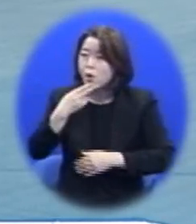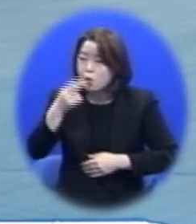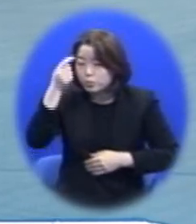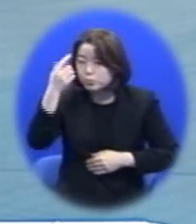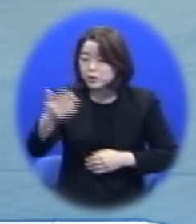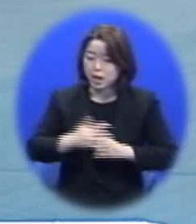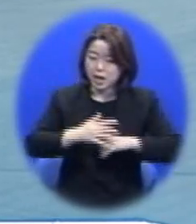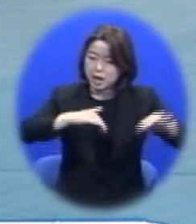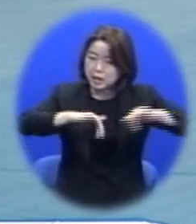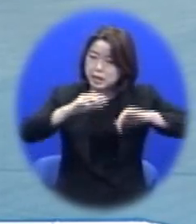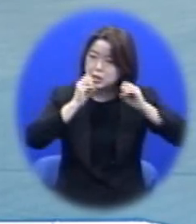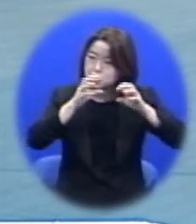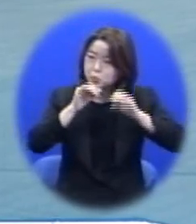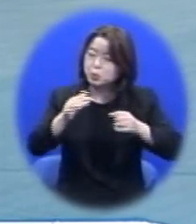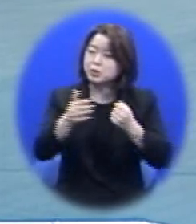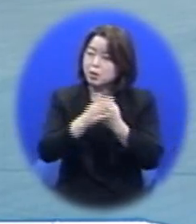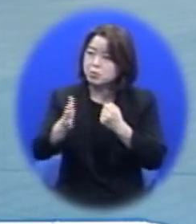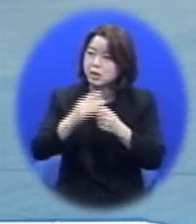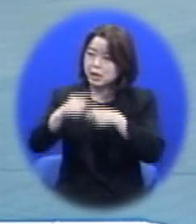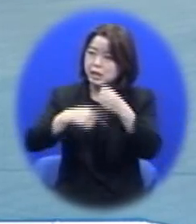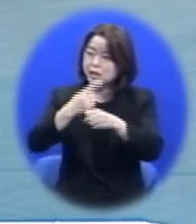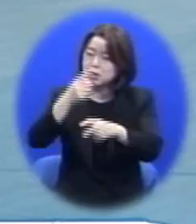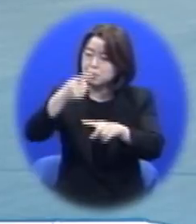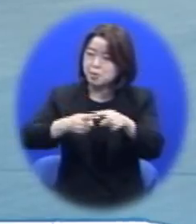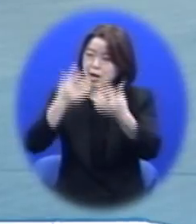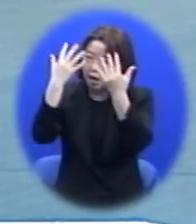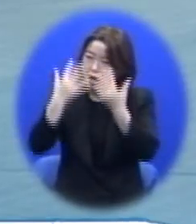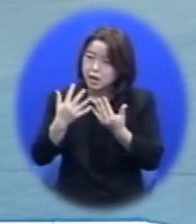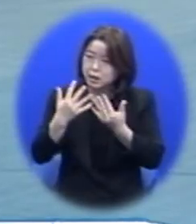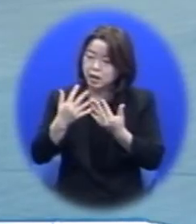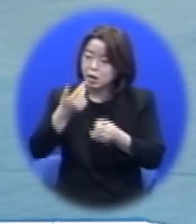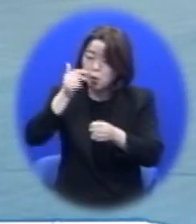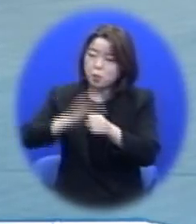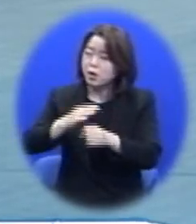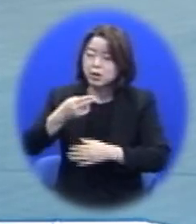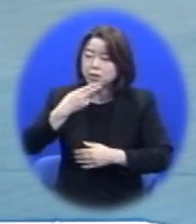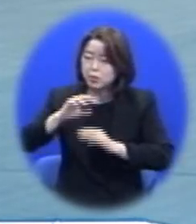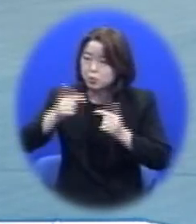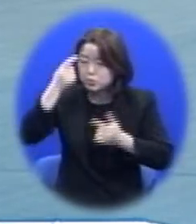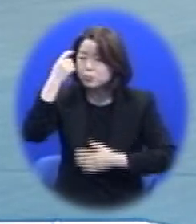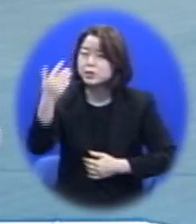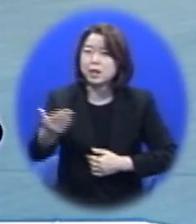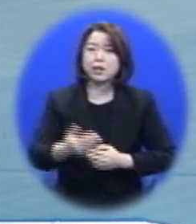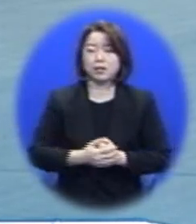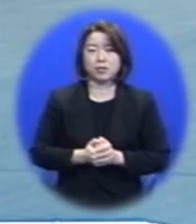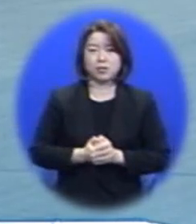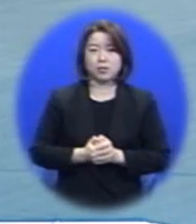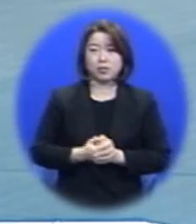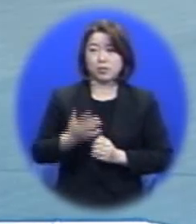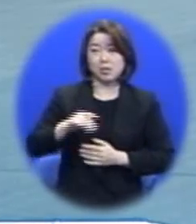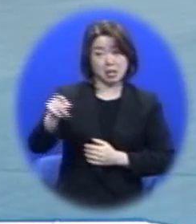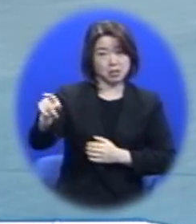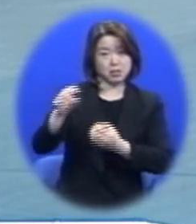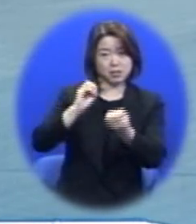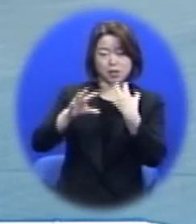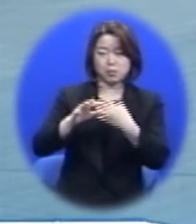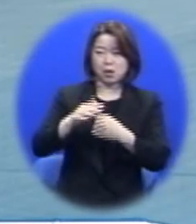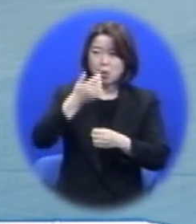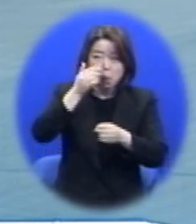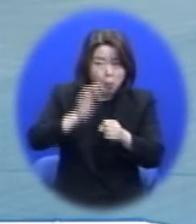한번 했다고 1년 반씩이나 형을 산 게 너무 억울하지 않으시냐고. 그랬더니 그분이 대답하기를